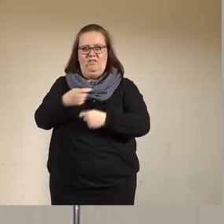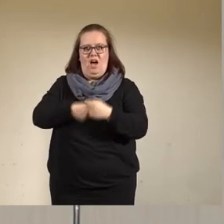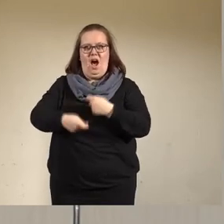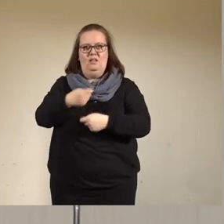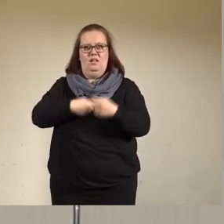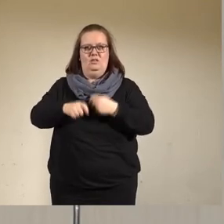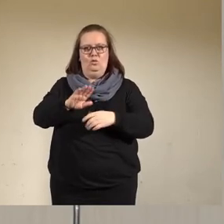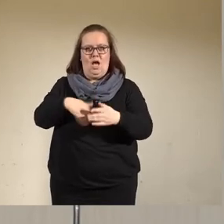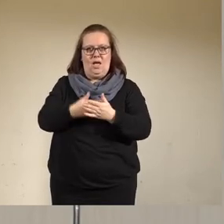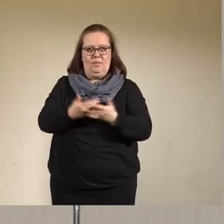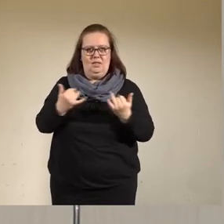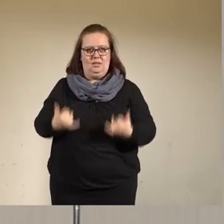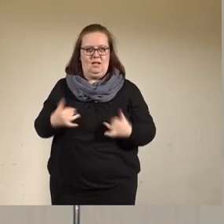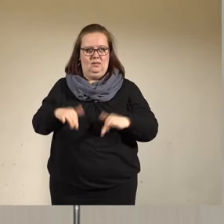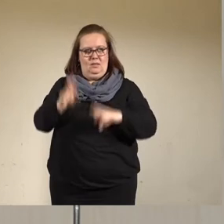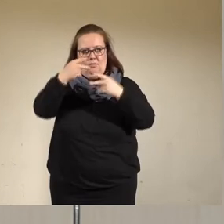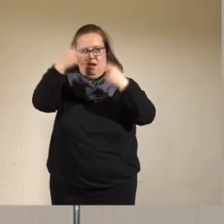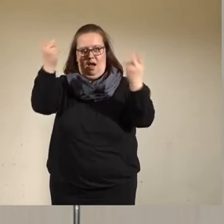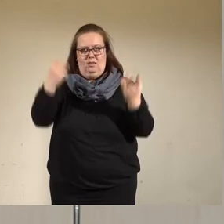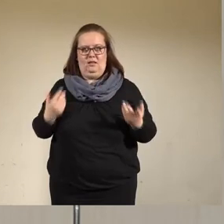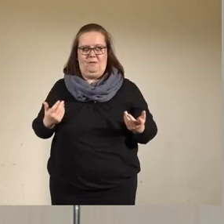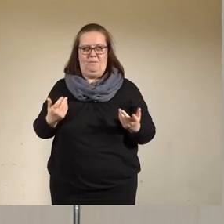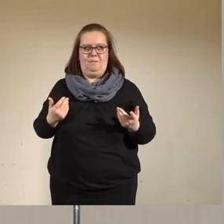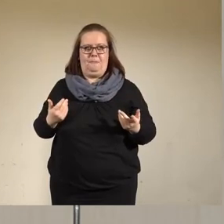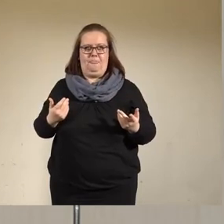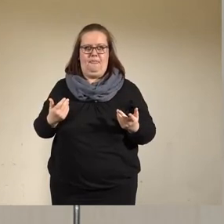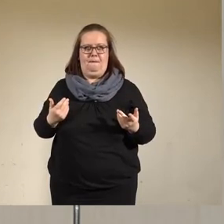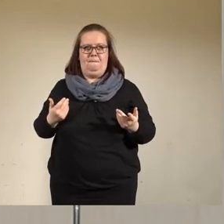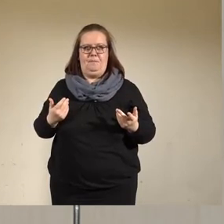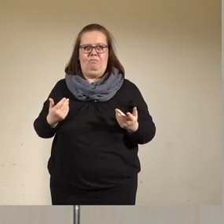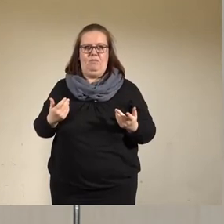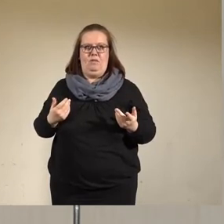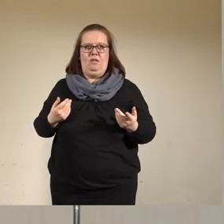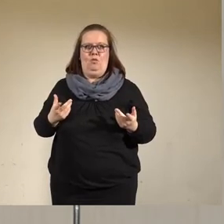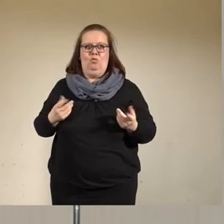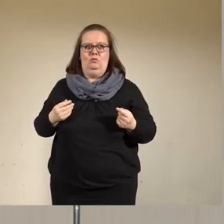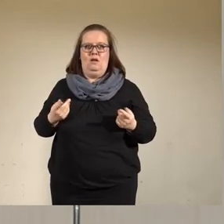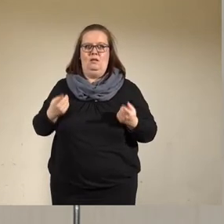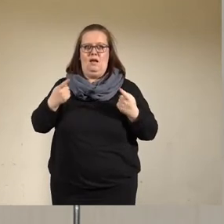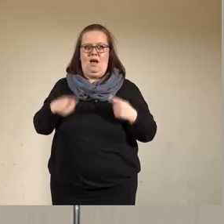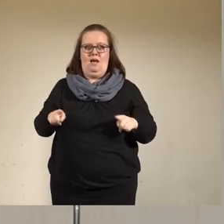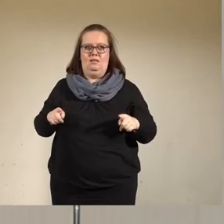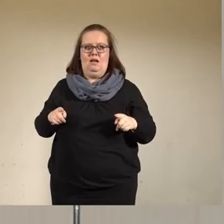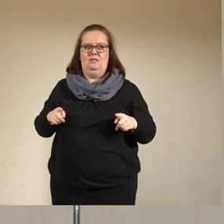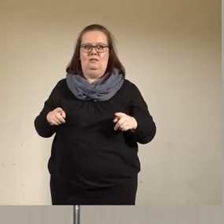verhandelt. Ergebnis ist jetzt bekannt. Ein weiteres.